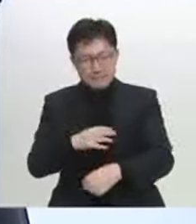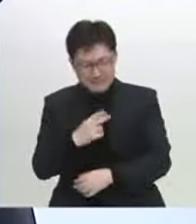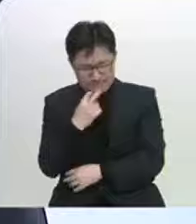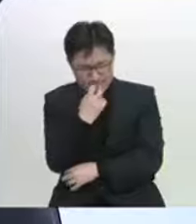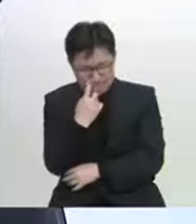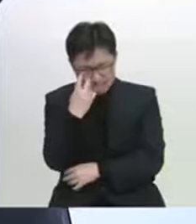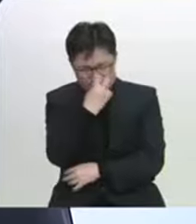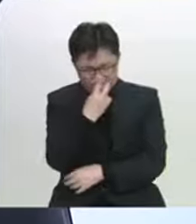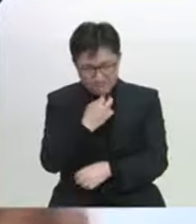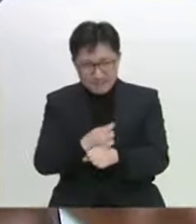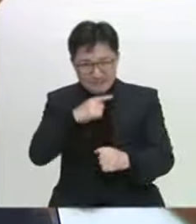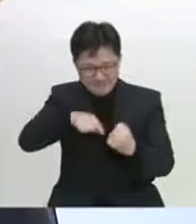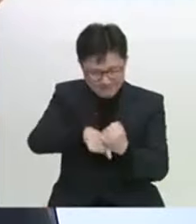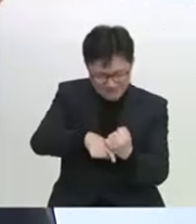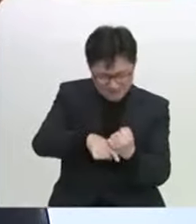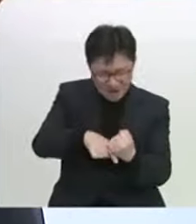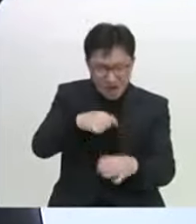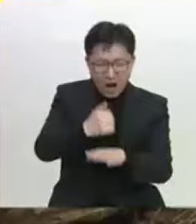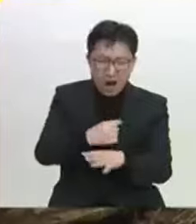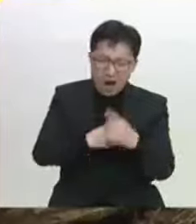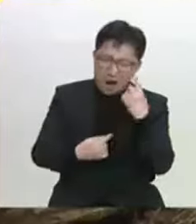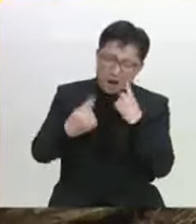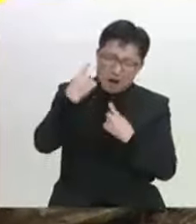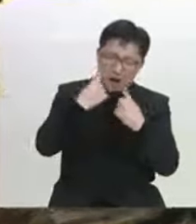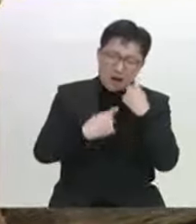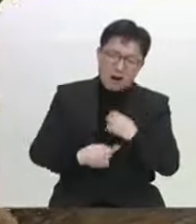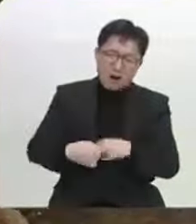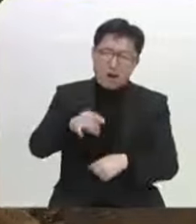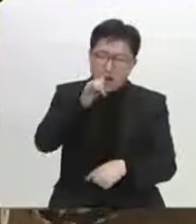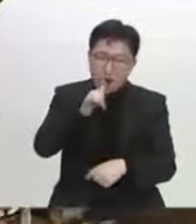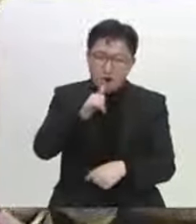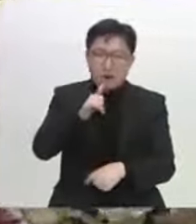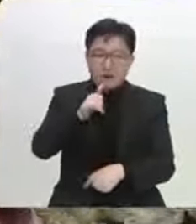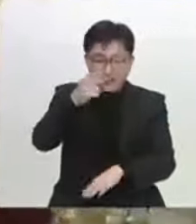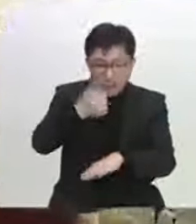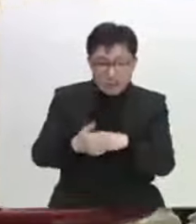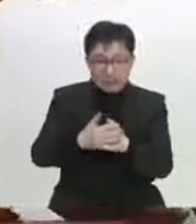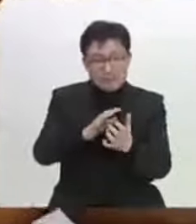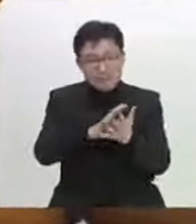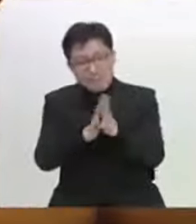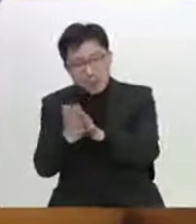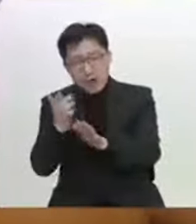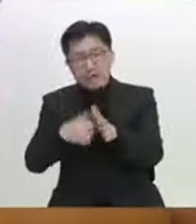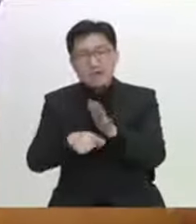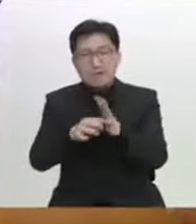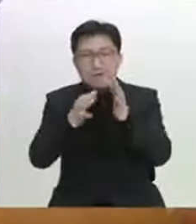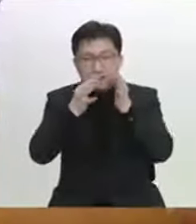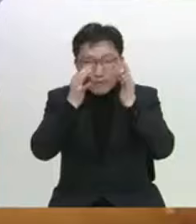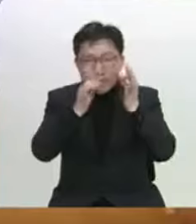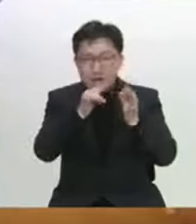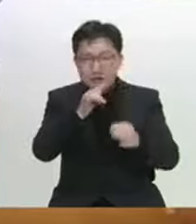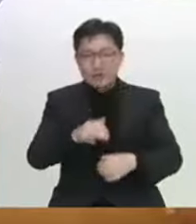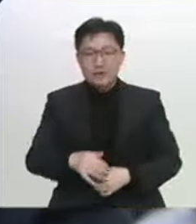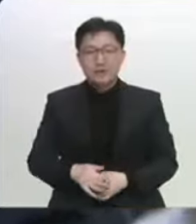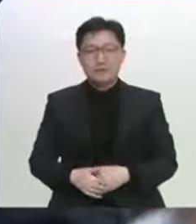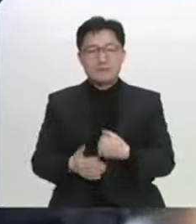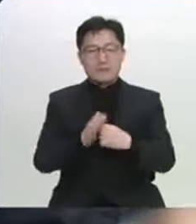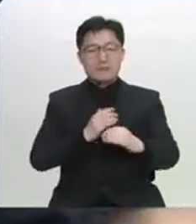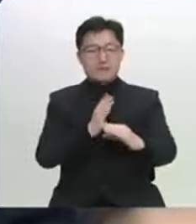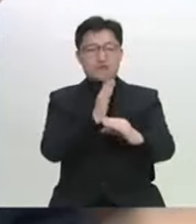여생을 괴롭힌 고문 후유증에도 민주화 평화를 위한 여정은 담대했습니다. 전북 민주시민사회의